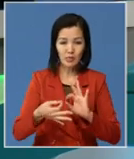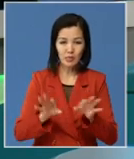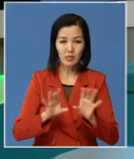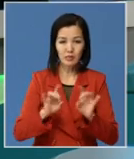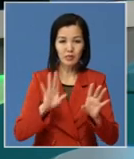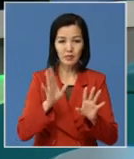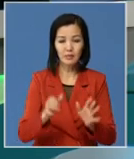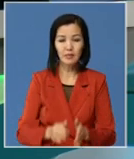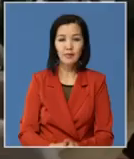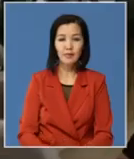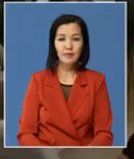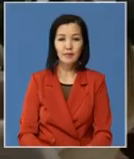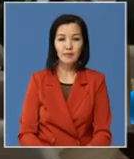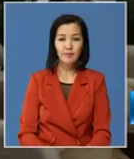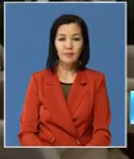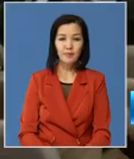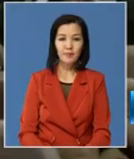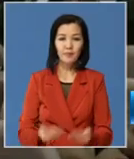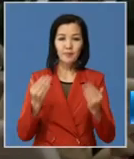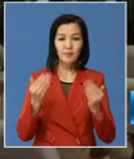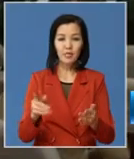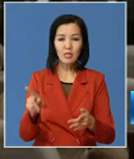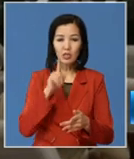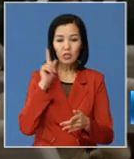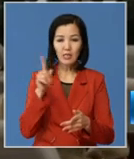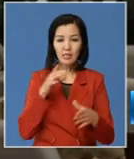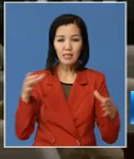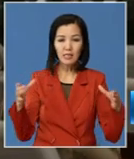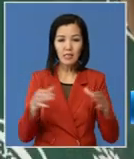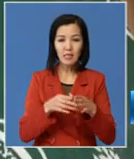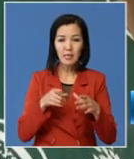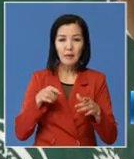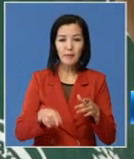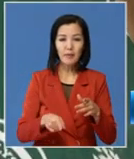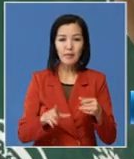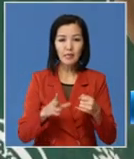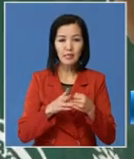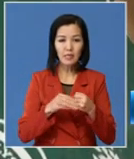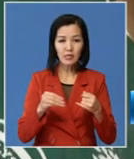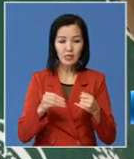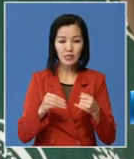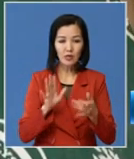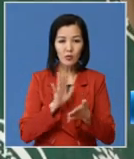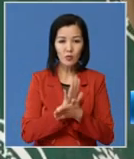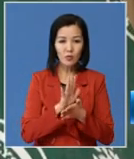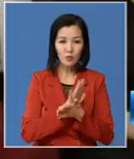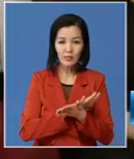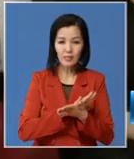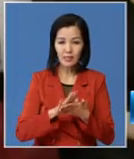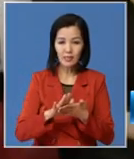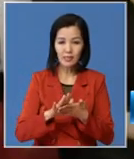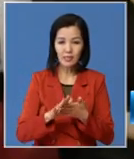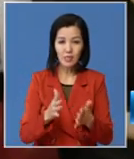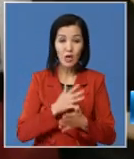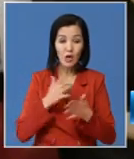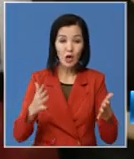қазіргі Ақынсараның музейі сол кездегі Соболевскийдің емханасы болған. Сонда жатып емделіп қайтқан екен. Және осында ауыл